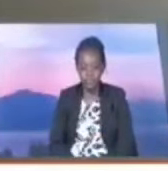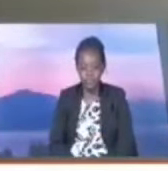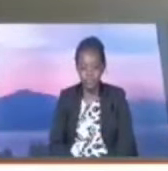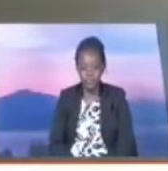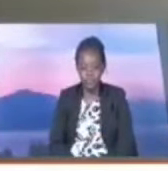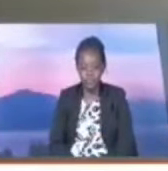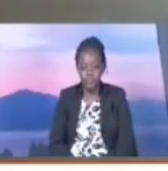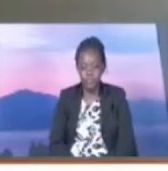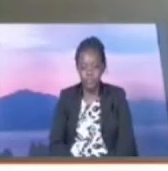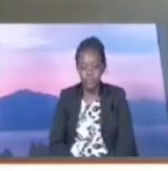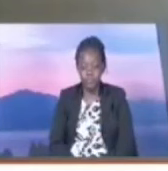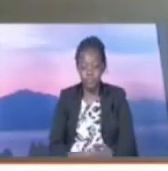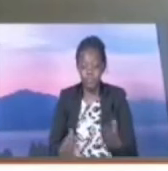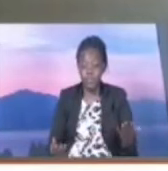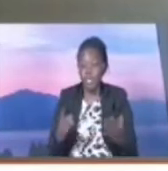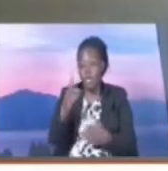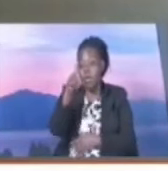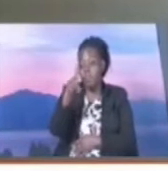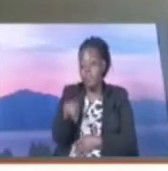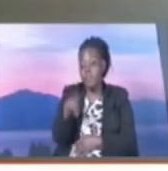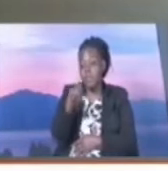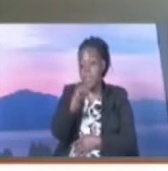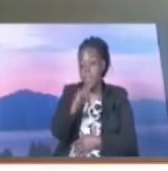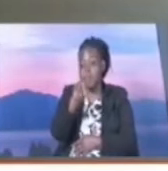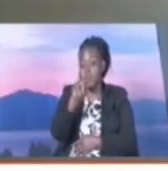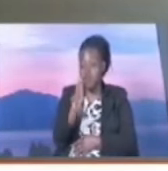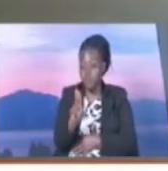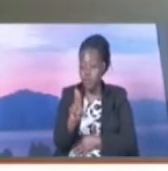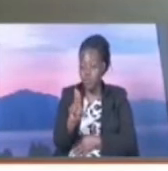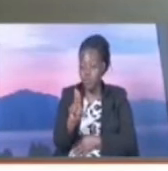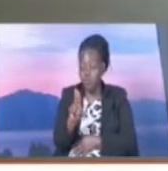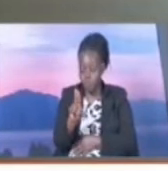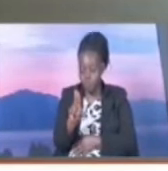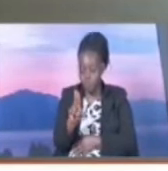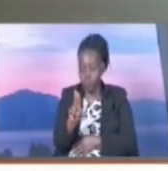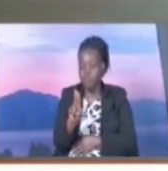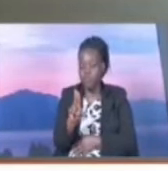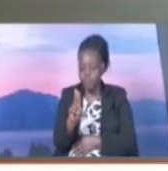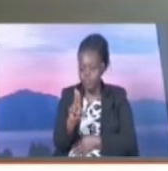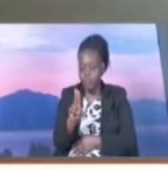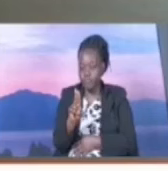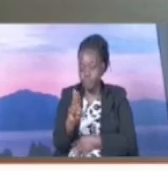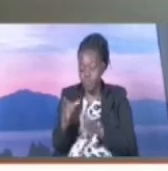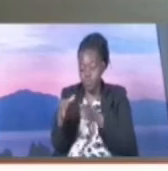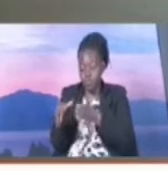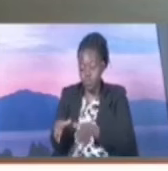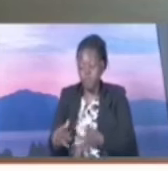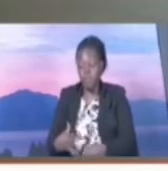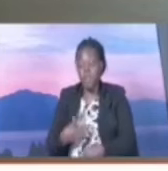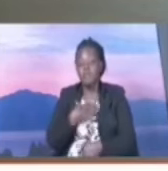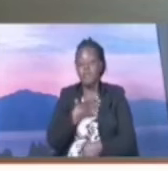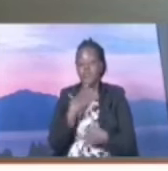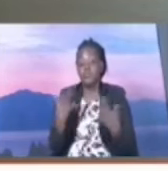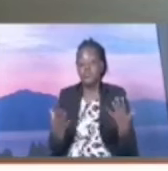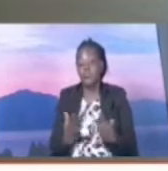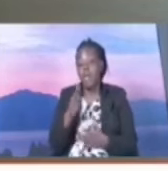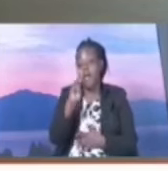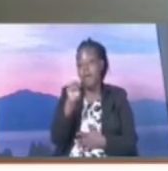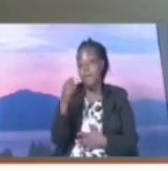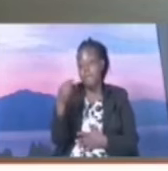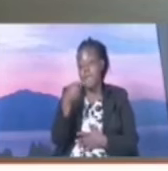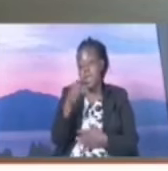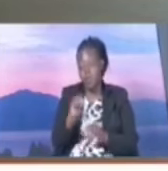Ate bo ab'ekisinde ekya Patriotic League of Uganda PLU bakyaddeko embuga ne batwala ebirabo